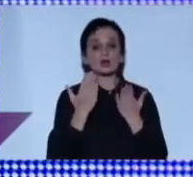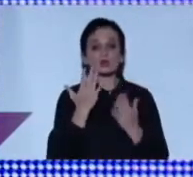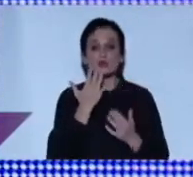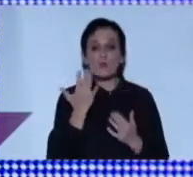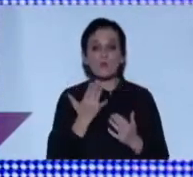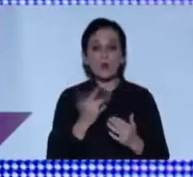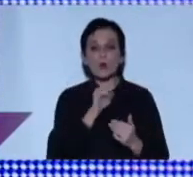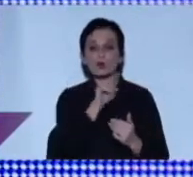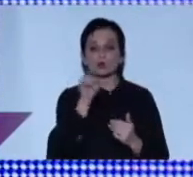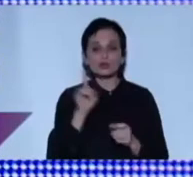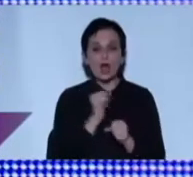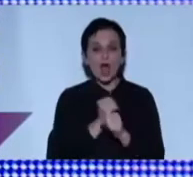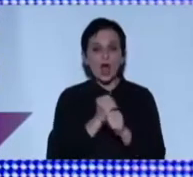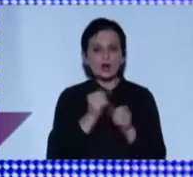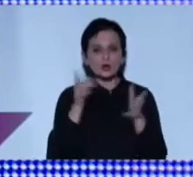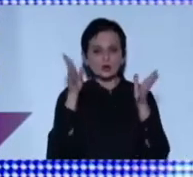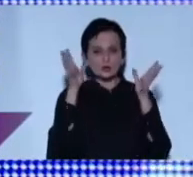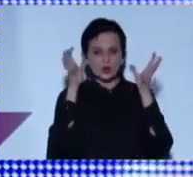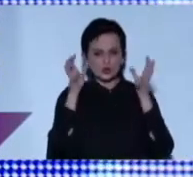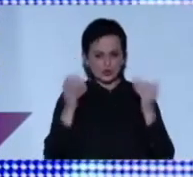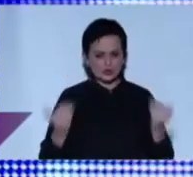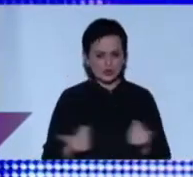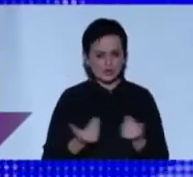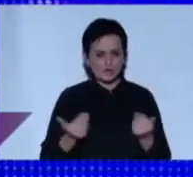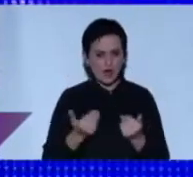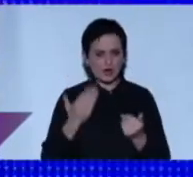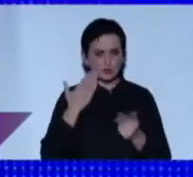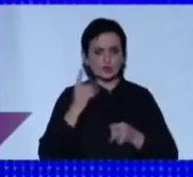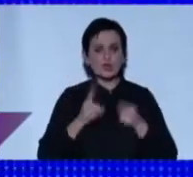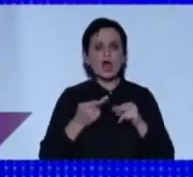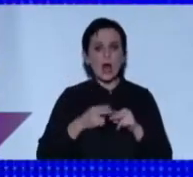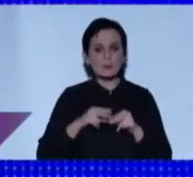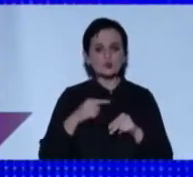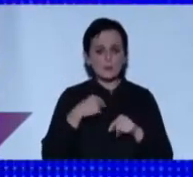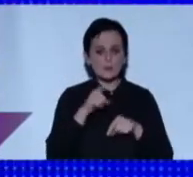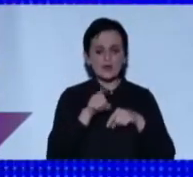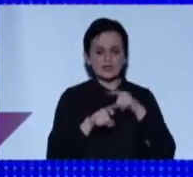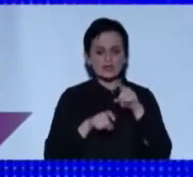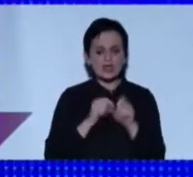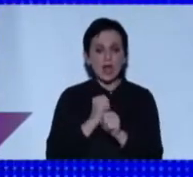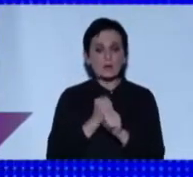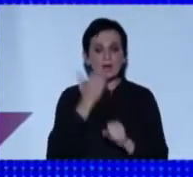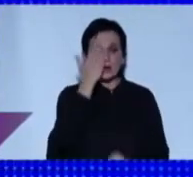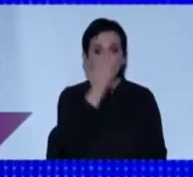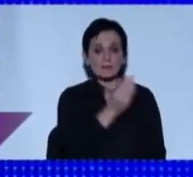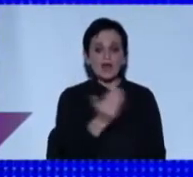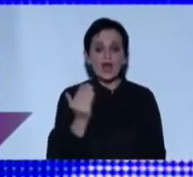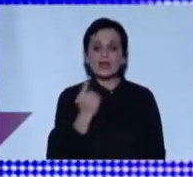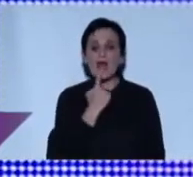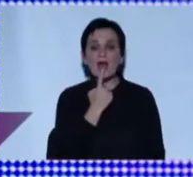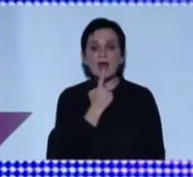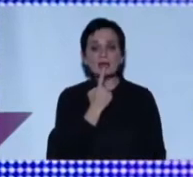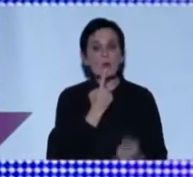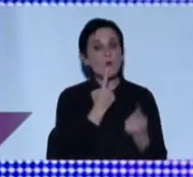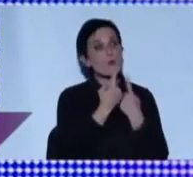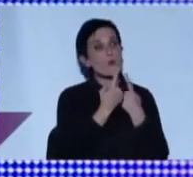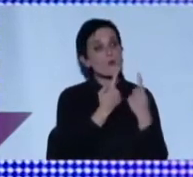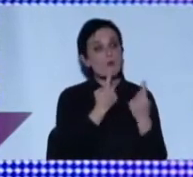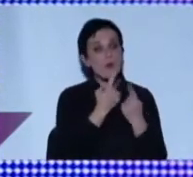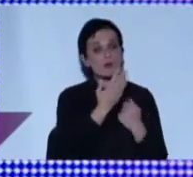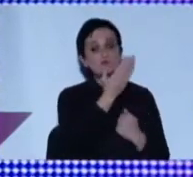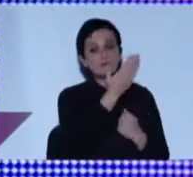აკეთებენ საქართველოში, ჯოჯოხეთში გვაცხოვრებენ რეალურად. ამიტომ გადავდგით ეს ნაბიჯი. ამიტომ ჩვენ გვინდა რომ ხალხის ენაზე მოგელაპარაკოთ და მათ